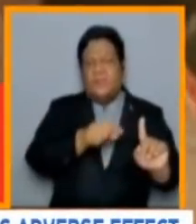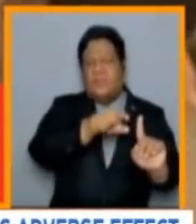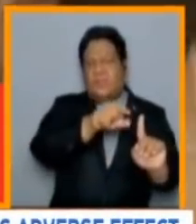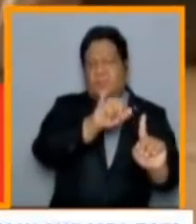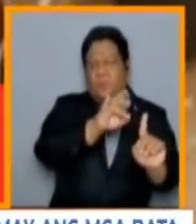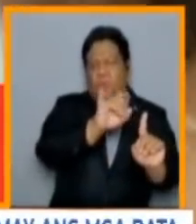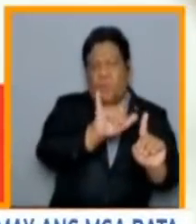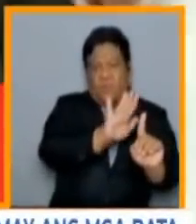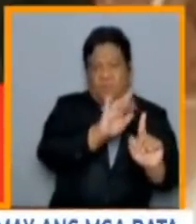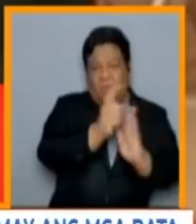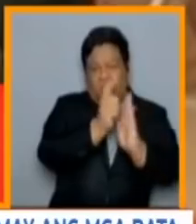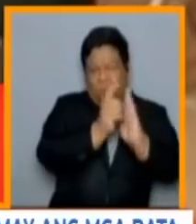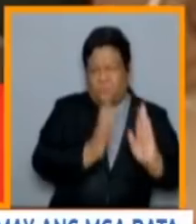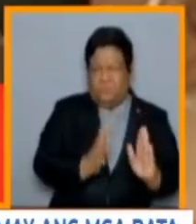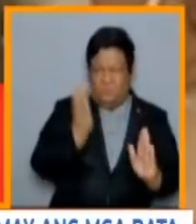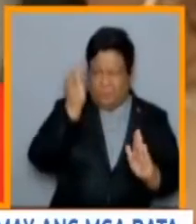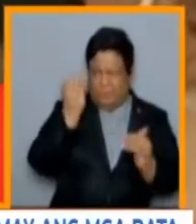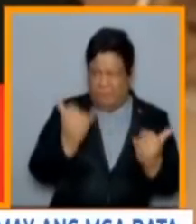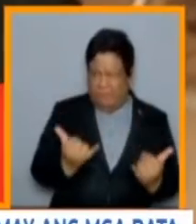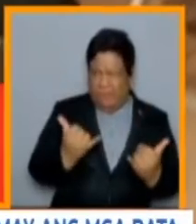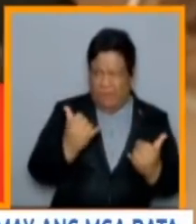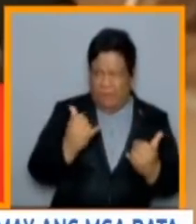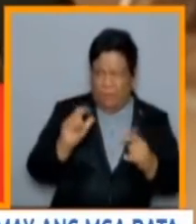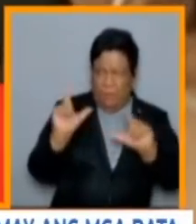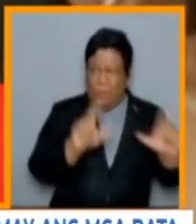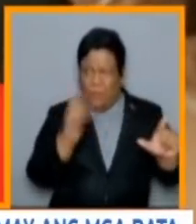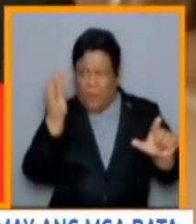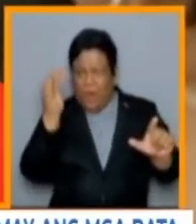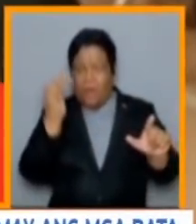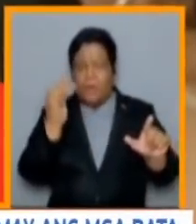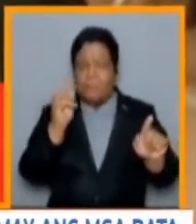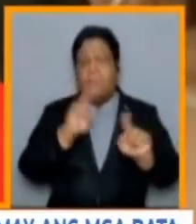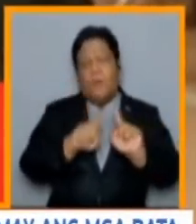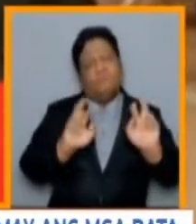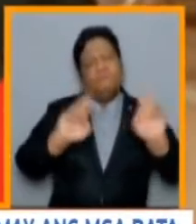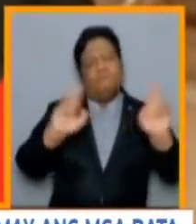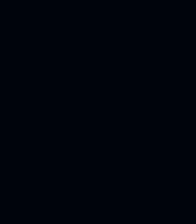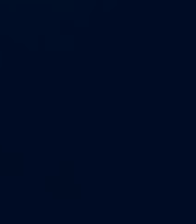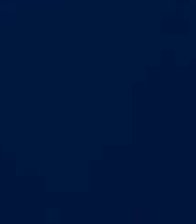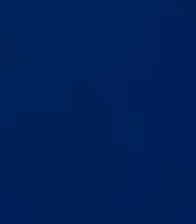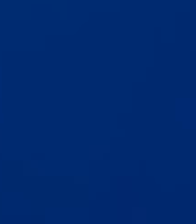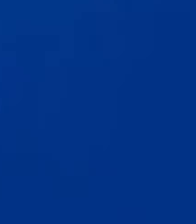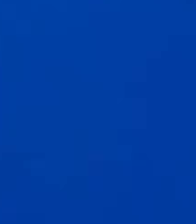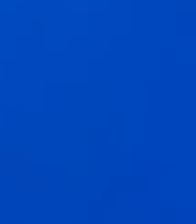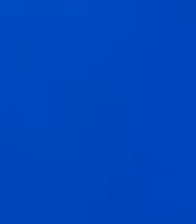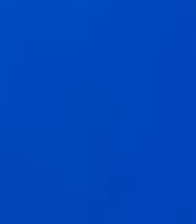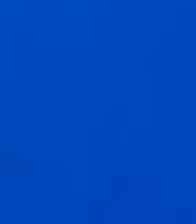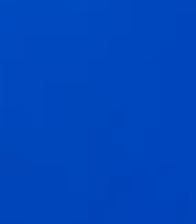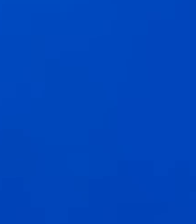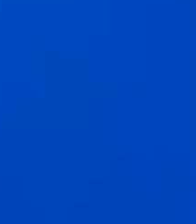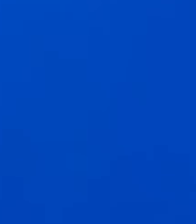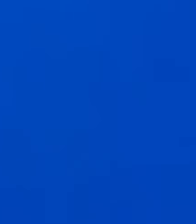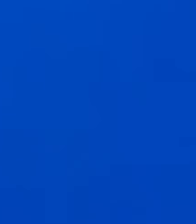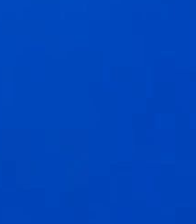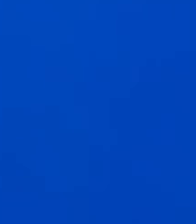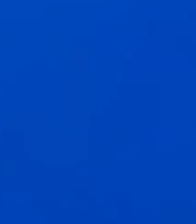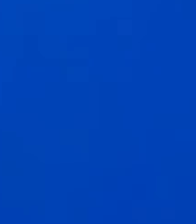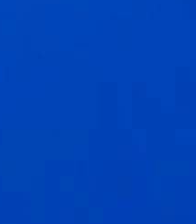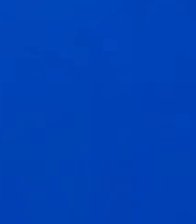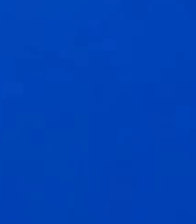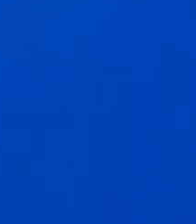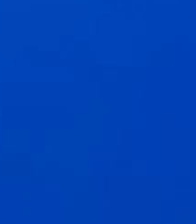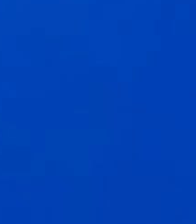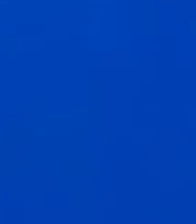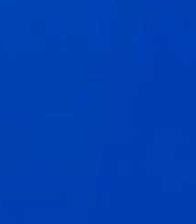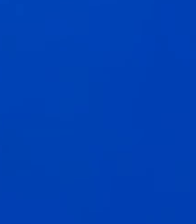poster pero handa raw silang sundin ang proseso ng extradition sakaling matuloy ito. Kapuso, mauuna ka sa mga balita.